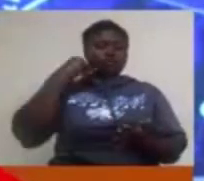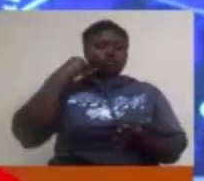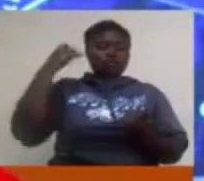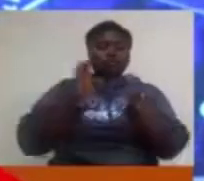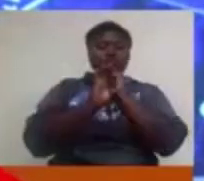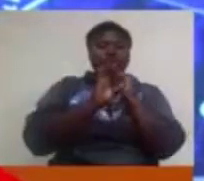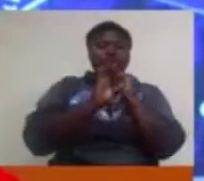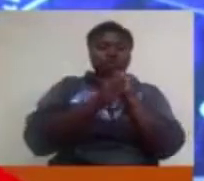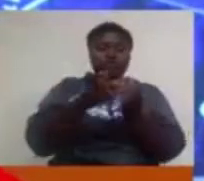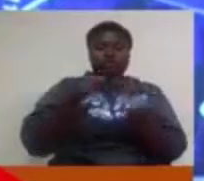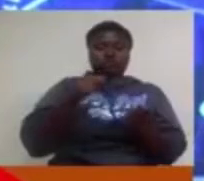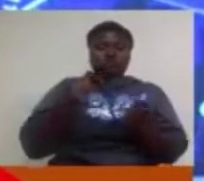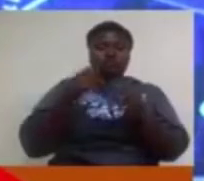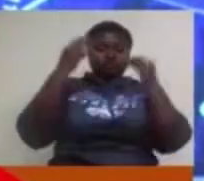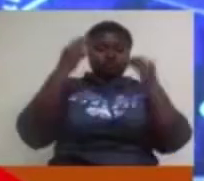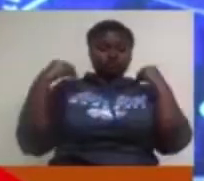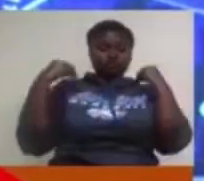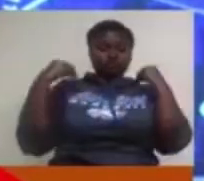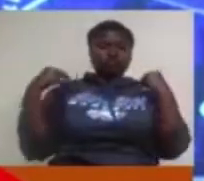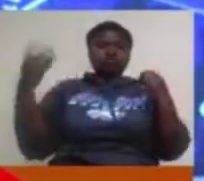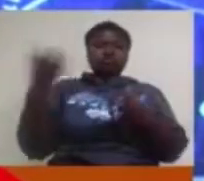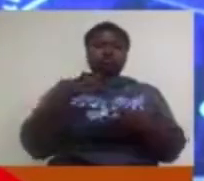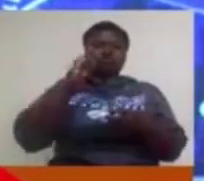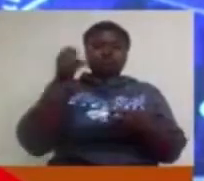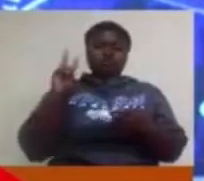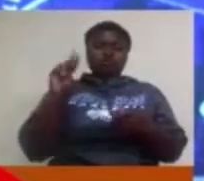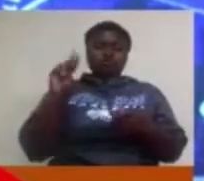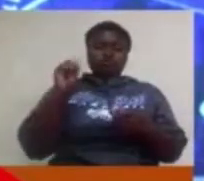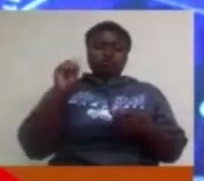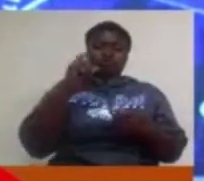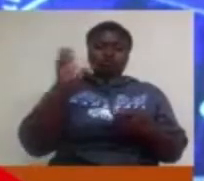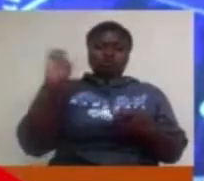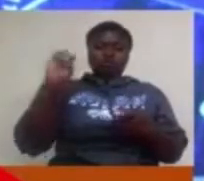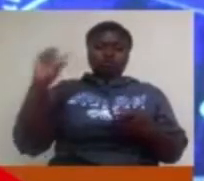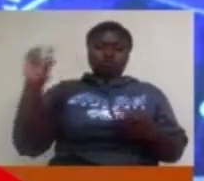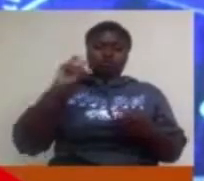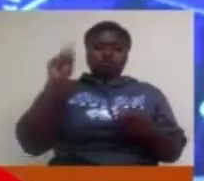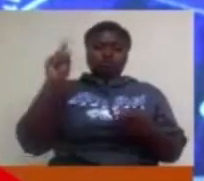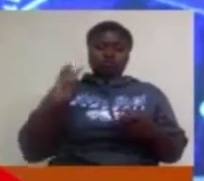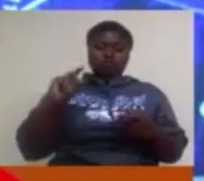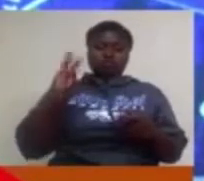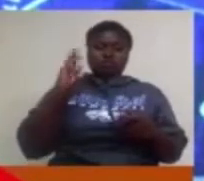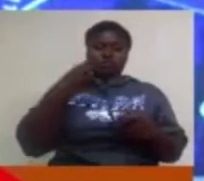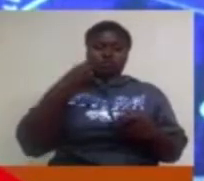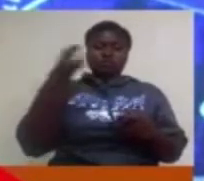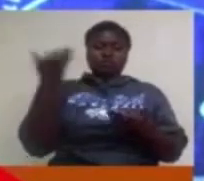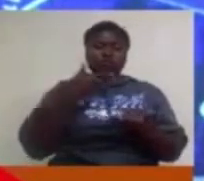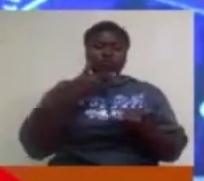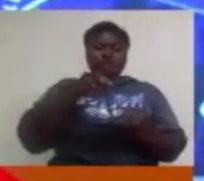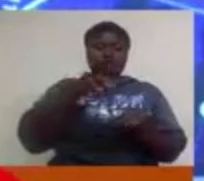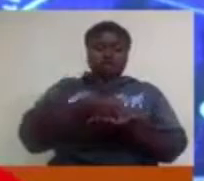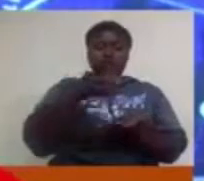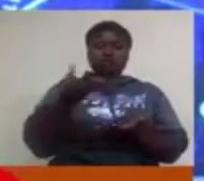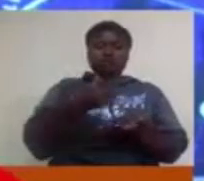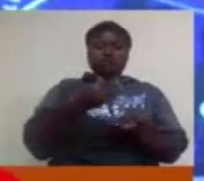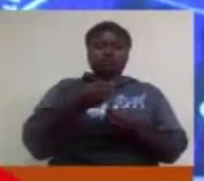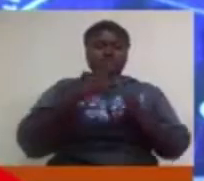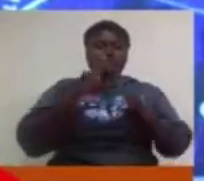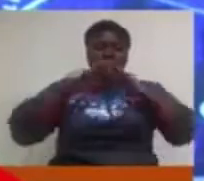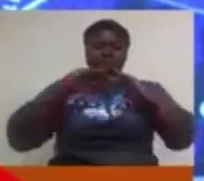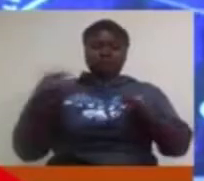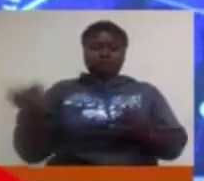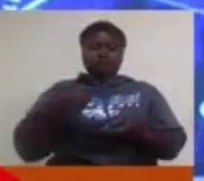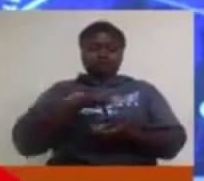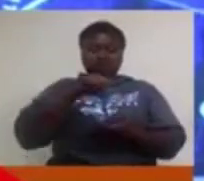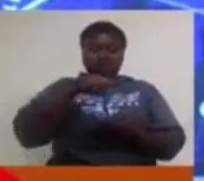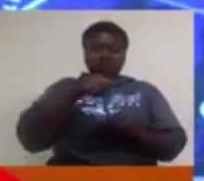bere ya mushiri Dania Elizabeth Kusoi kuli ya mbogeyo agumeiru wa Thitango ya gukorwo agithoga dhayo